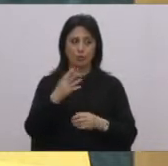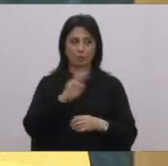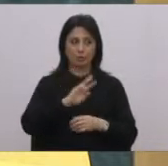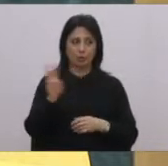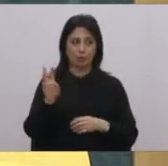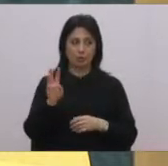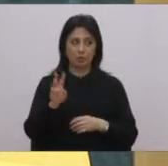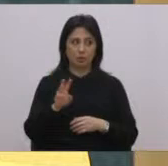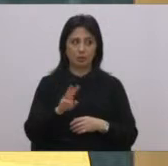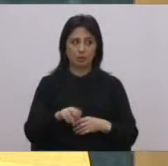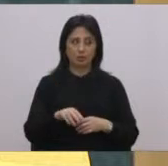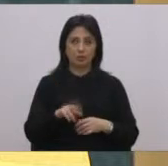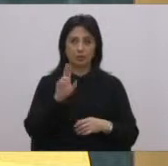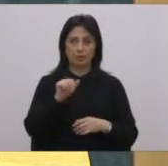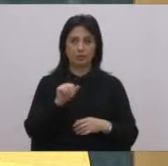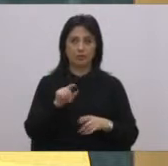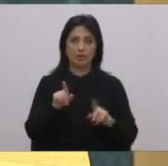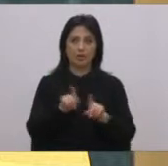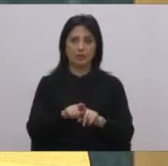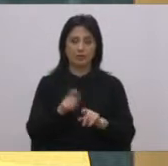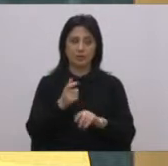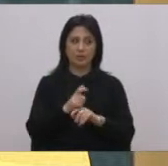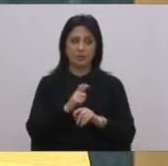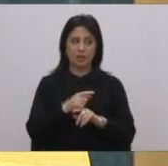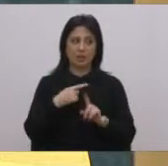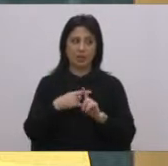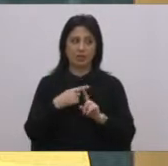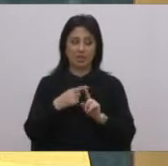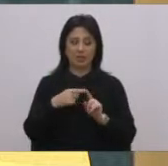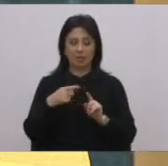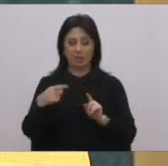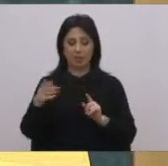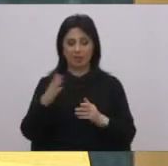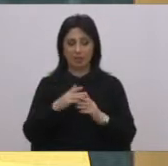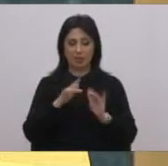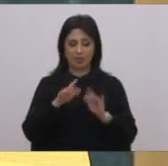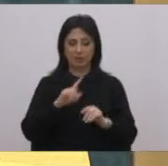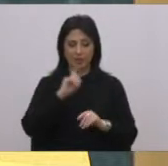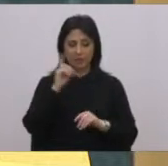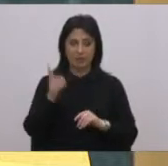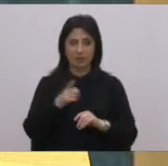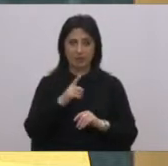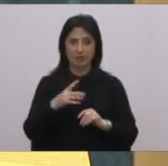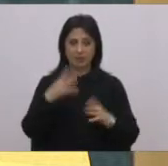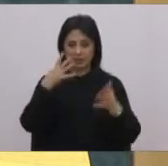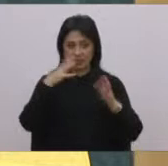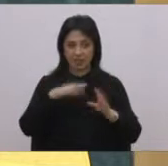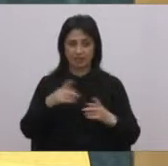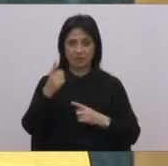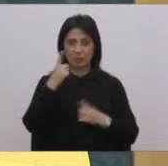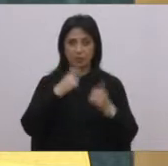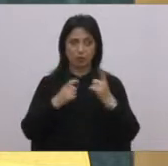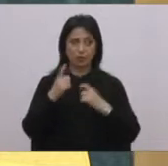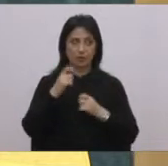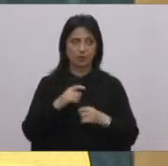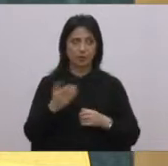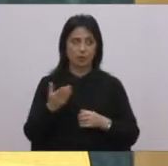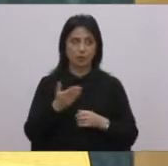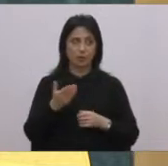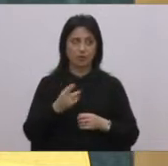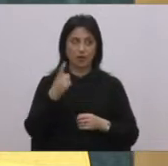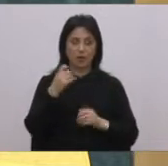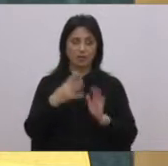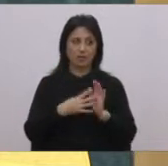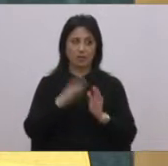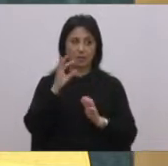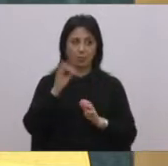მილიონი და ასევე ძალიან დადებითი ტენდენციები გვაქვს მიმდინარე წელს 9-თვის მონაცემებით, რომელიც